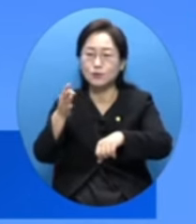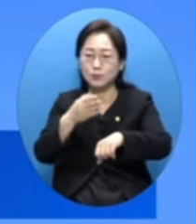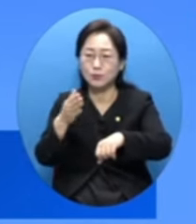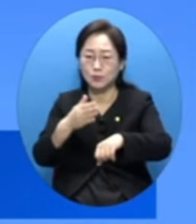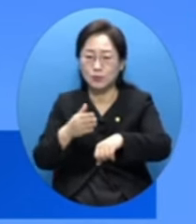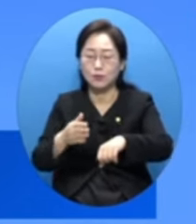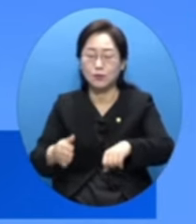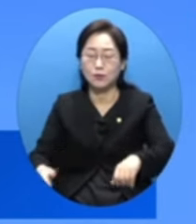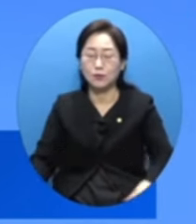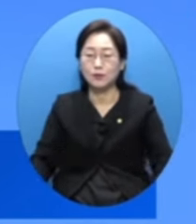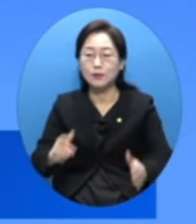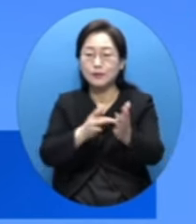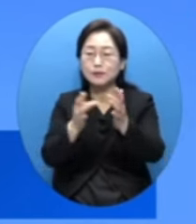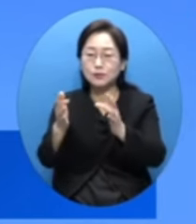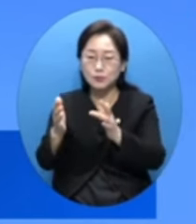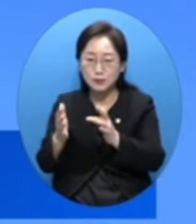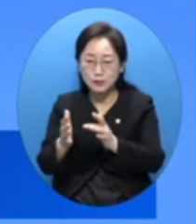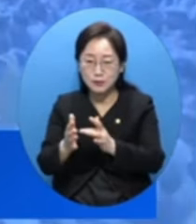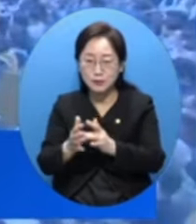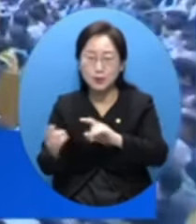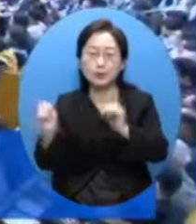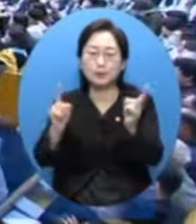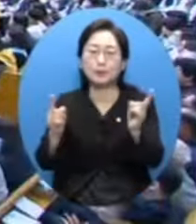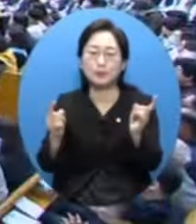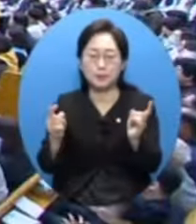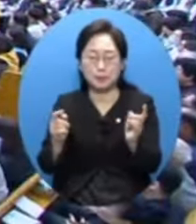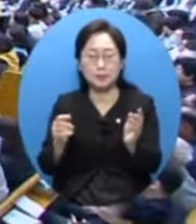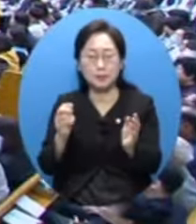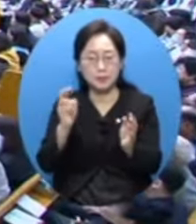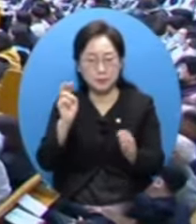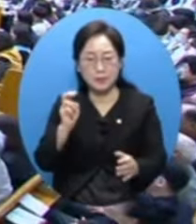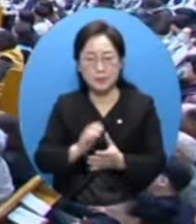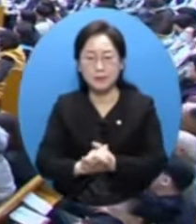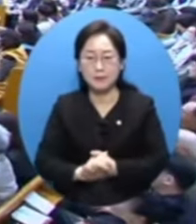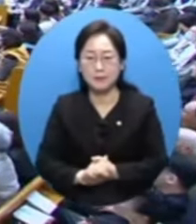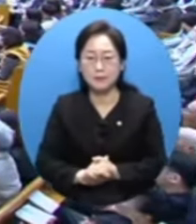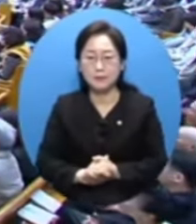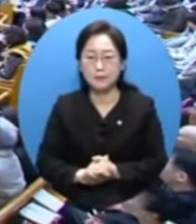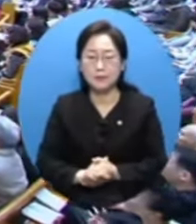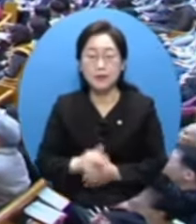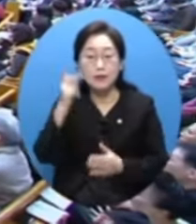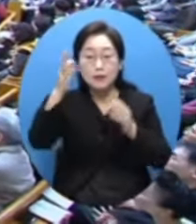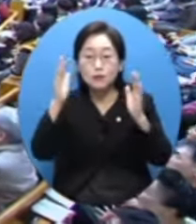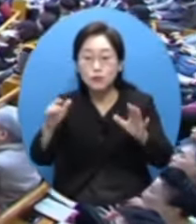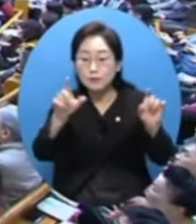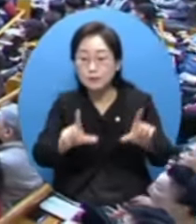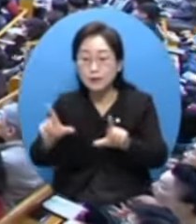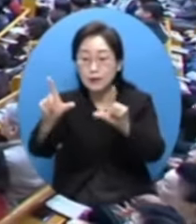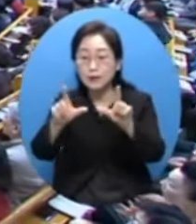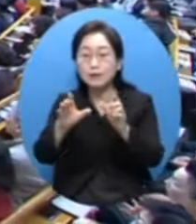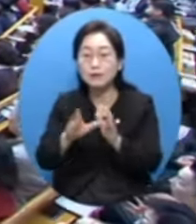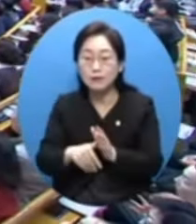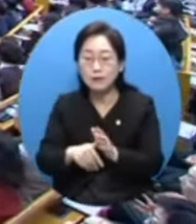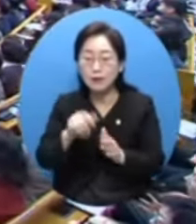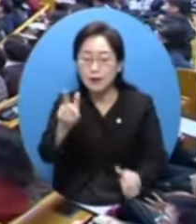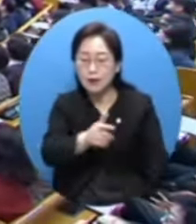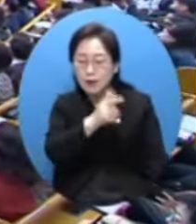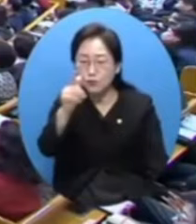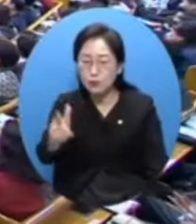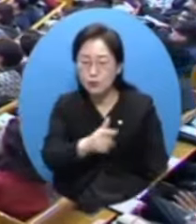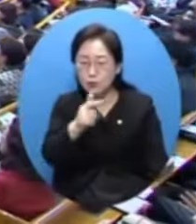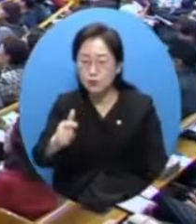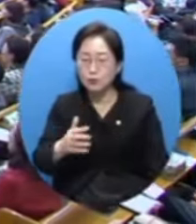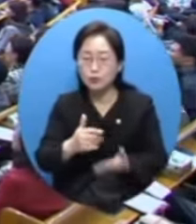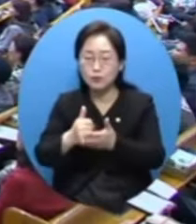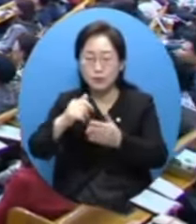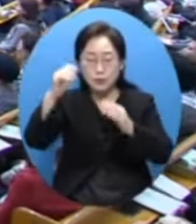전후해서 예수님 부활하실더라 생각합니다 이번 한 주간을 지나면서 하루하루 주님의 고난의